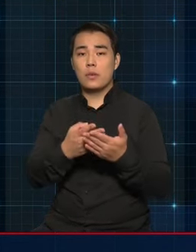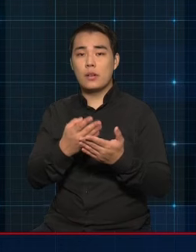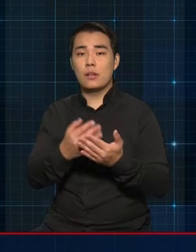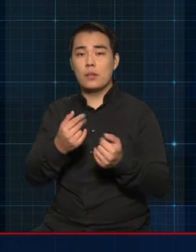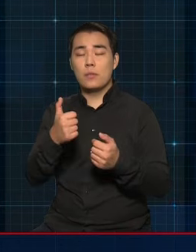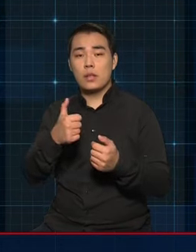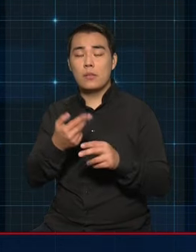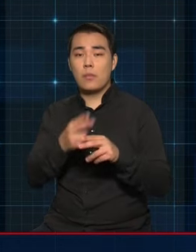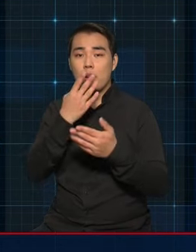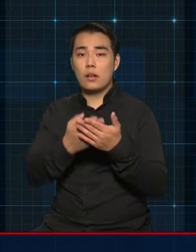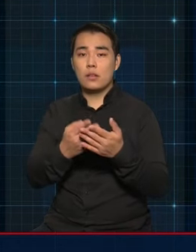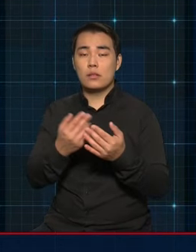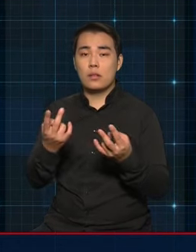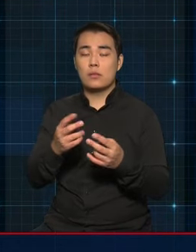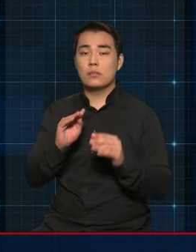жарақта артық етпейді.